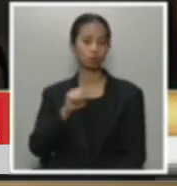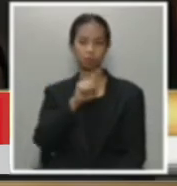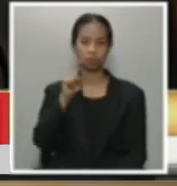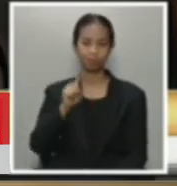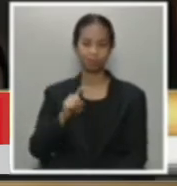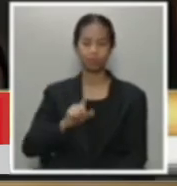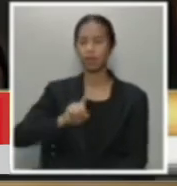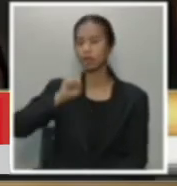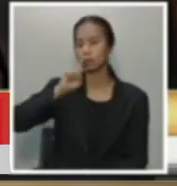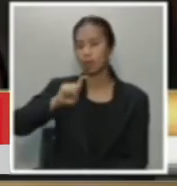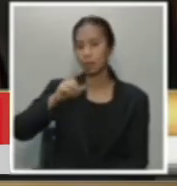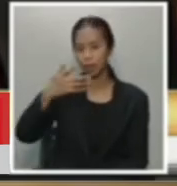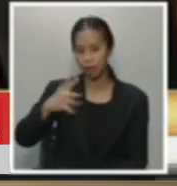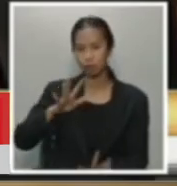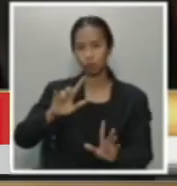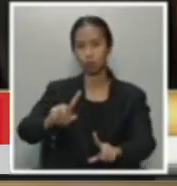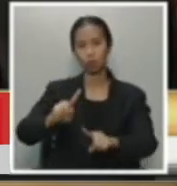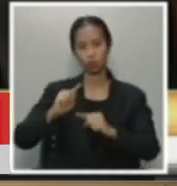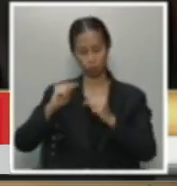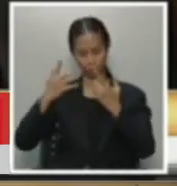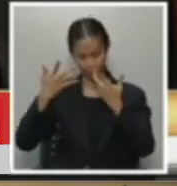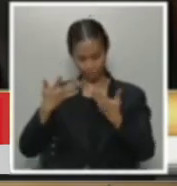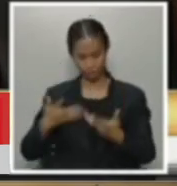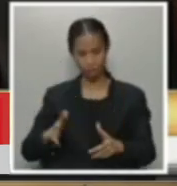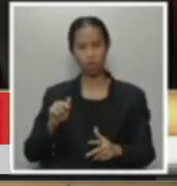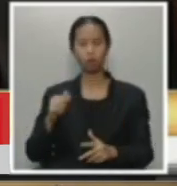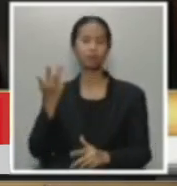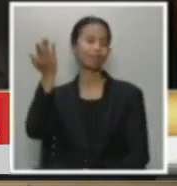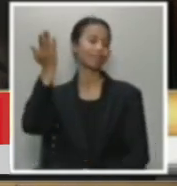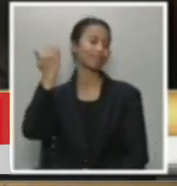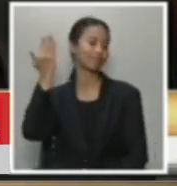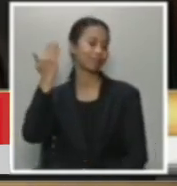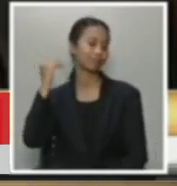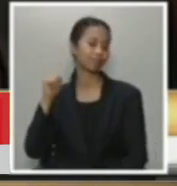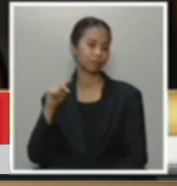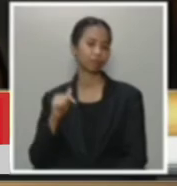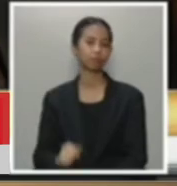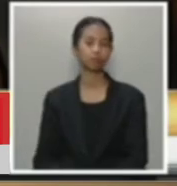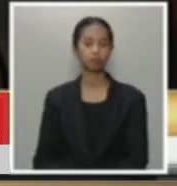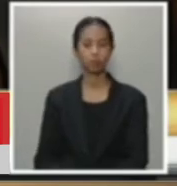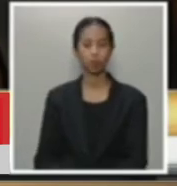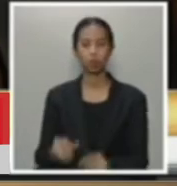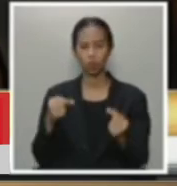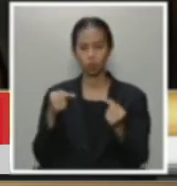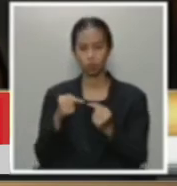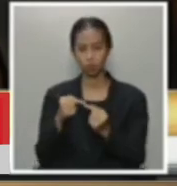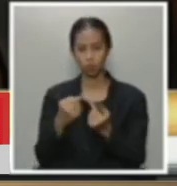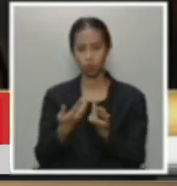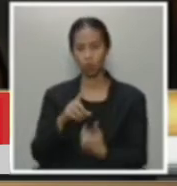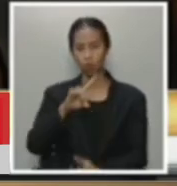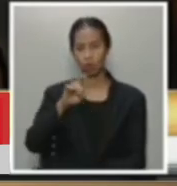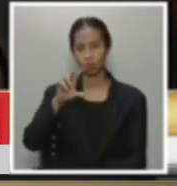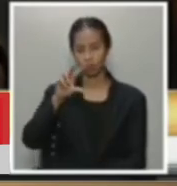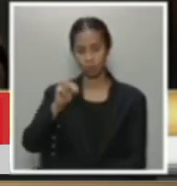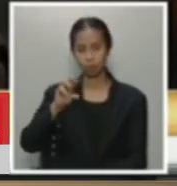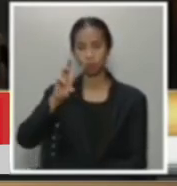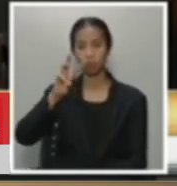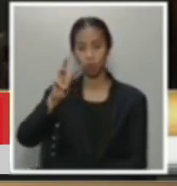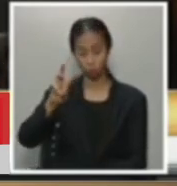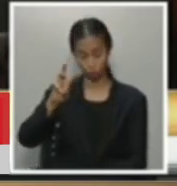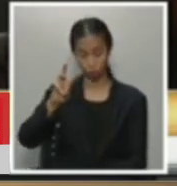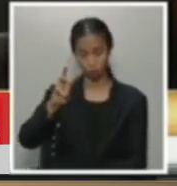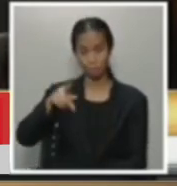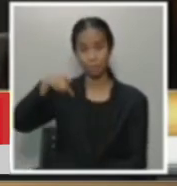ในราชกิจจาไปแล้วท่านก็ตอบมาเป็นส่วนแล้วนะครับของข่าวที่แล้วนะครับในรายการราชกิจจาเล่มที่136ตอนพิเศษนะ